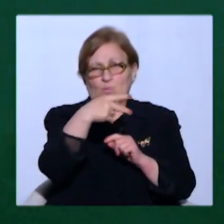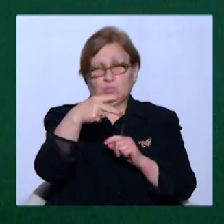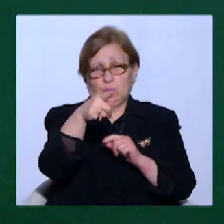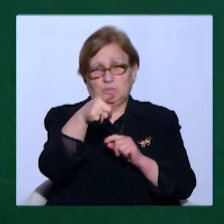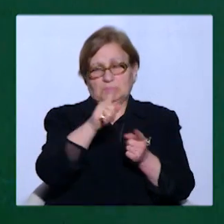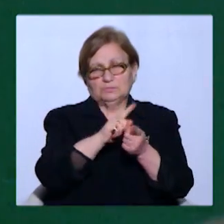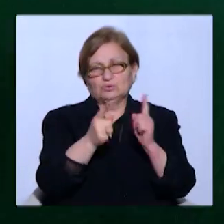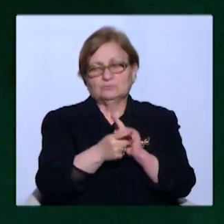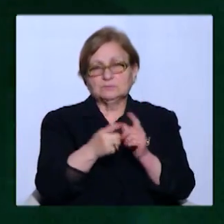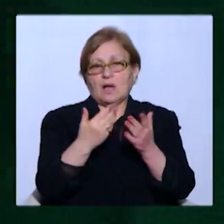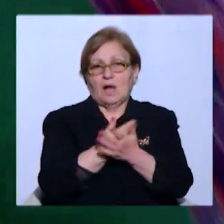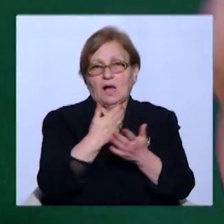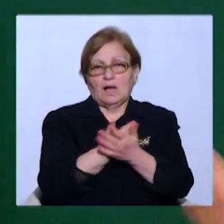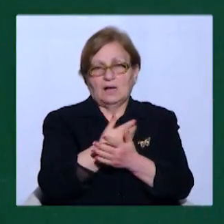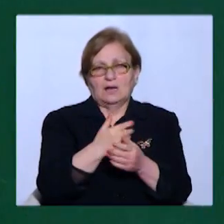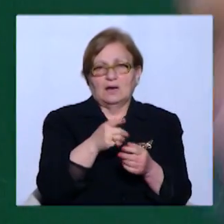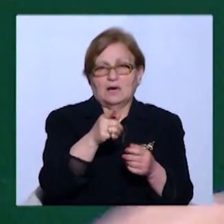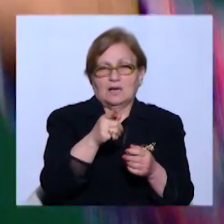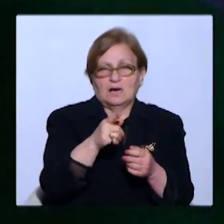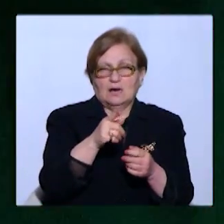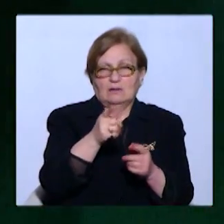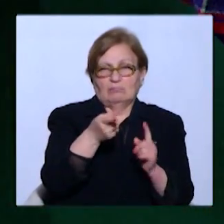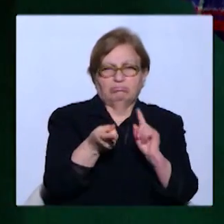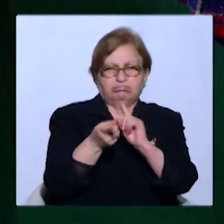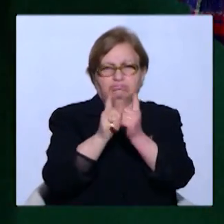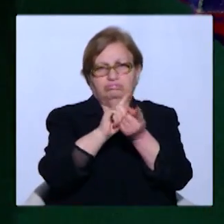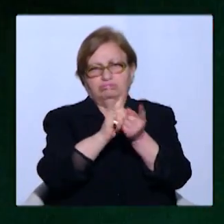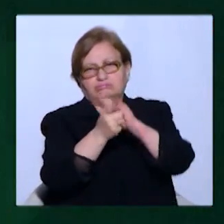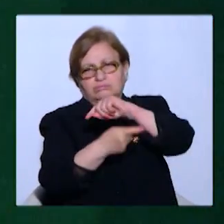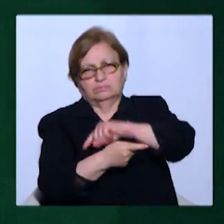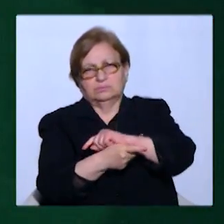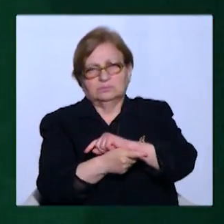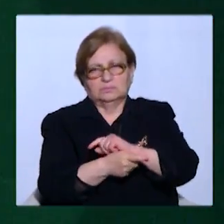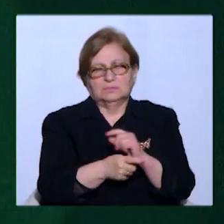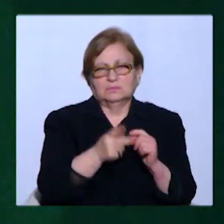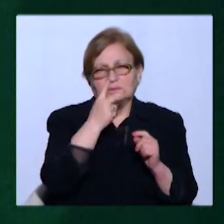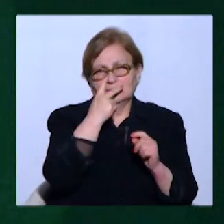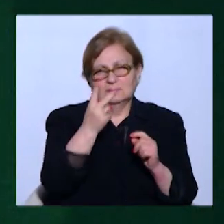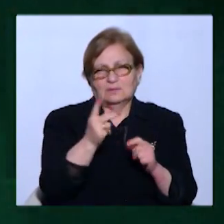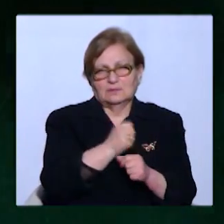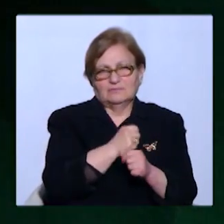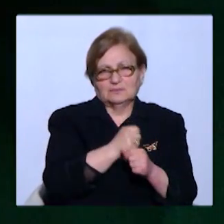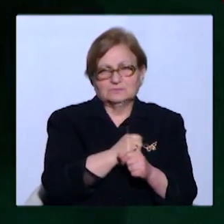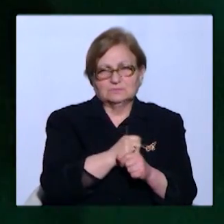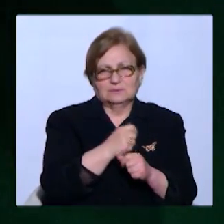ახალს. ეს უტოლობა ახლა გადავატრიალოთ და ასეთი რამ გავაკეთოთ.